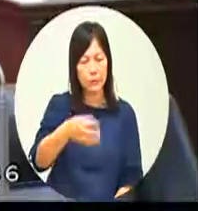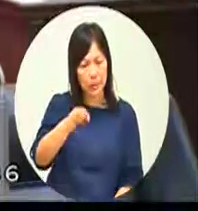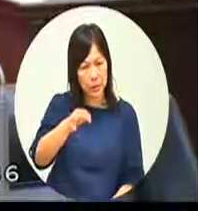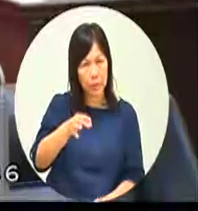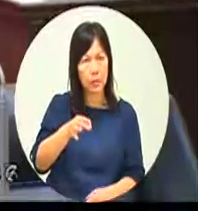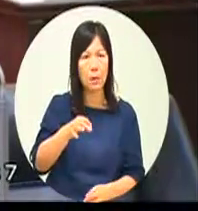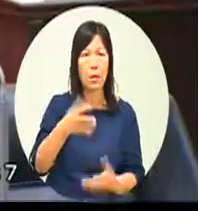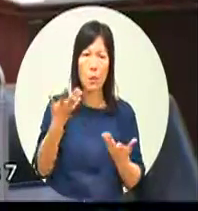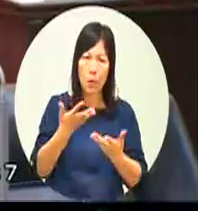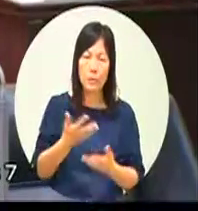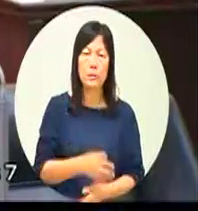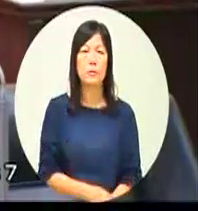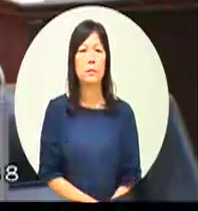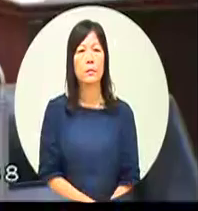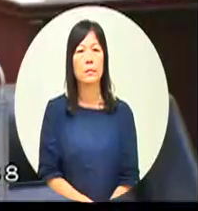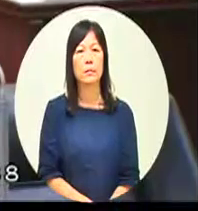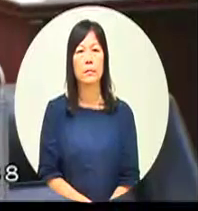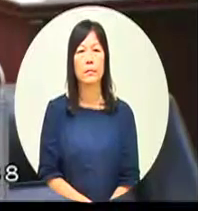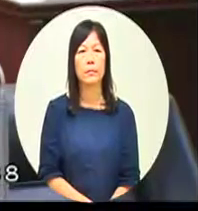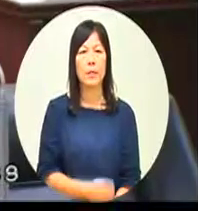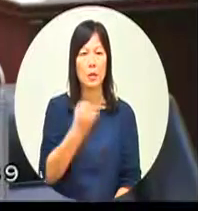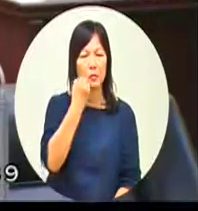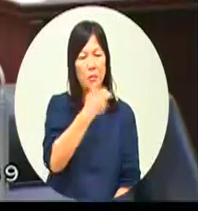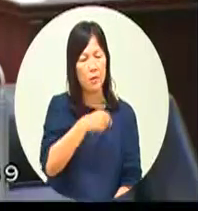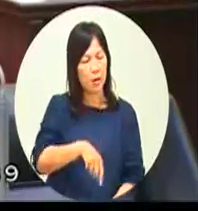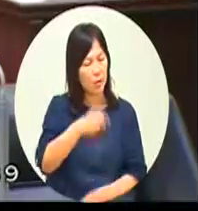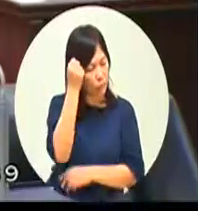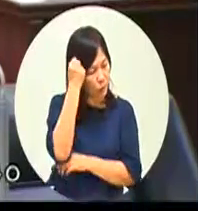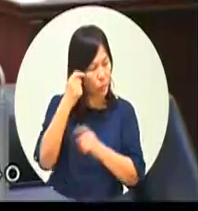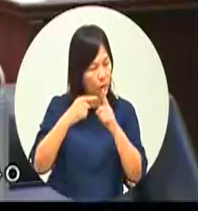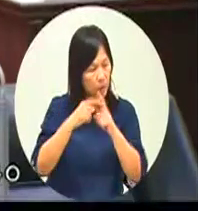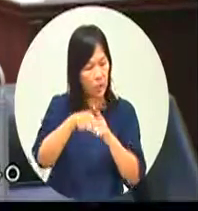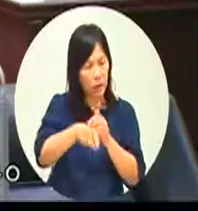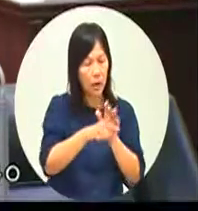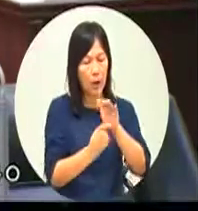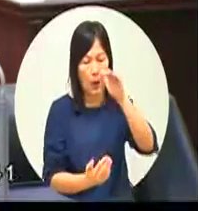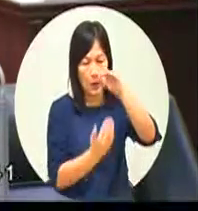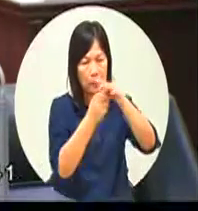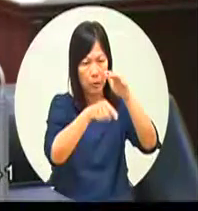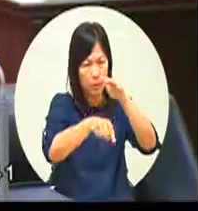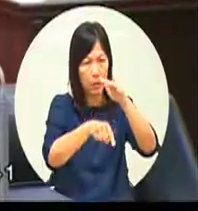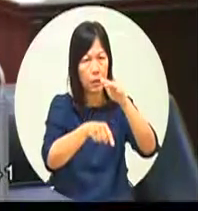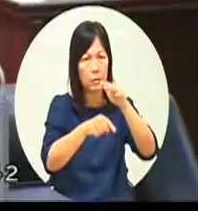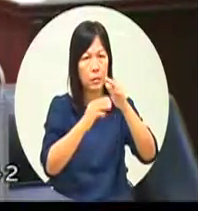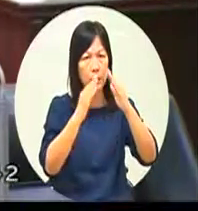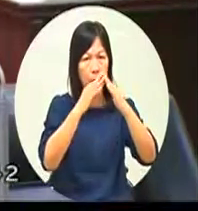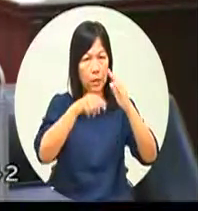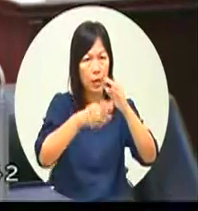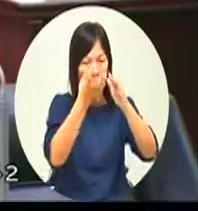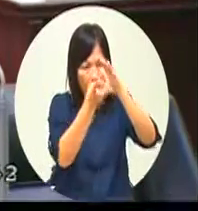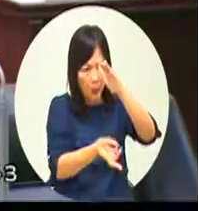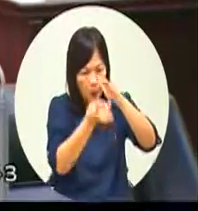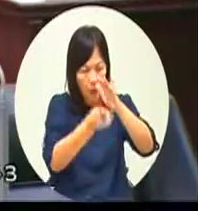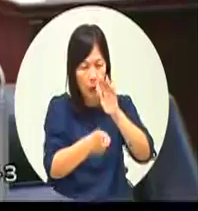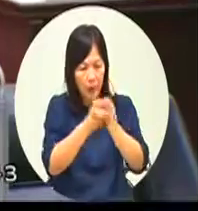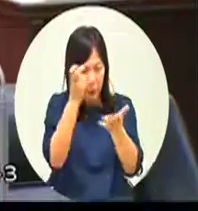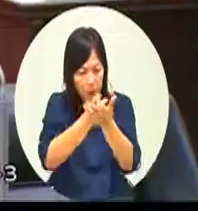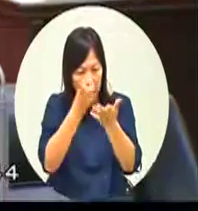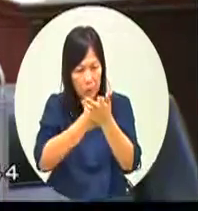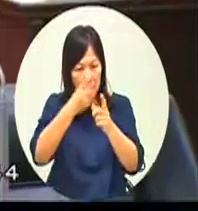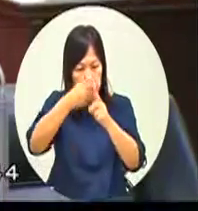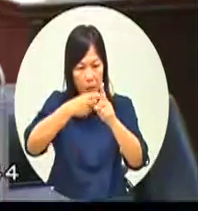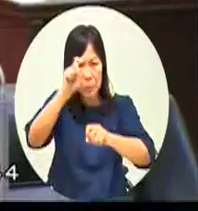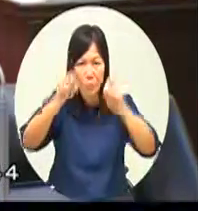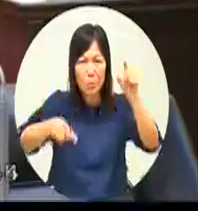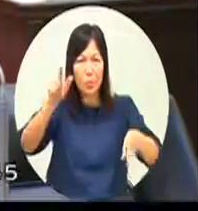有也许住户顶楼住户的这个防漏水的这个状况严重程度不一，所以这